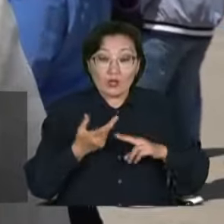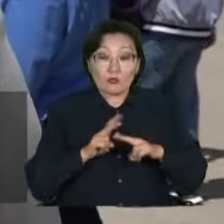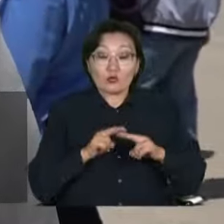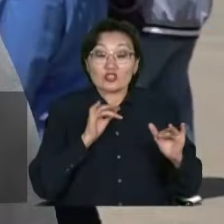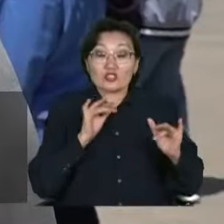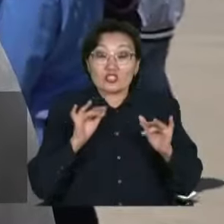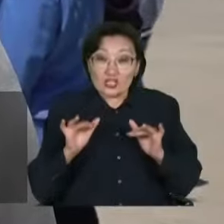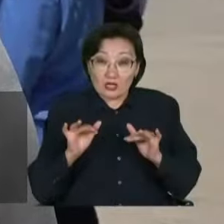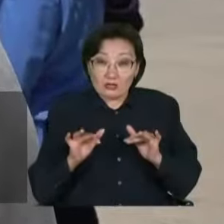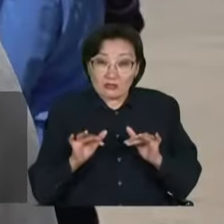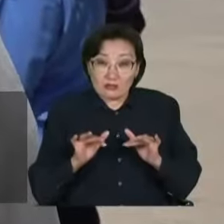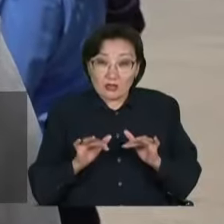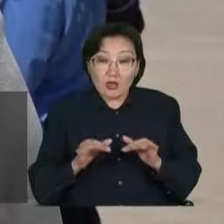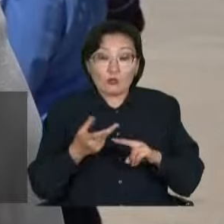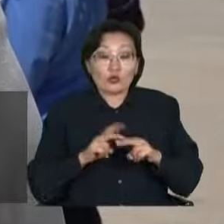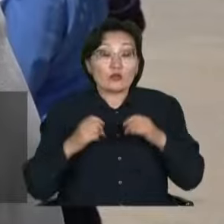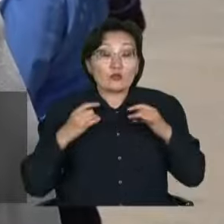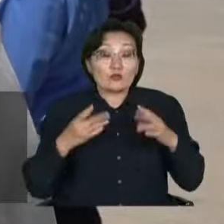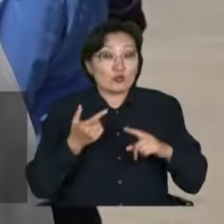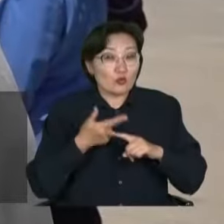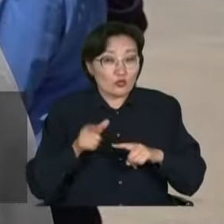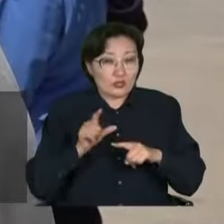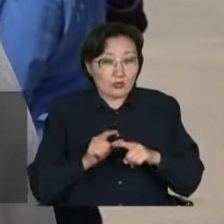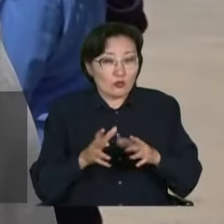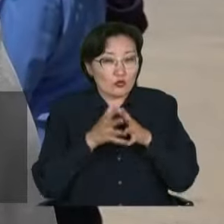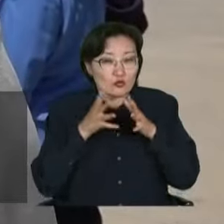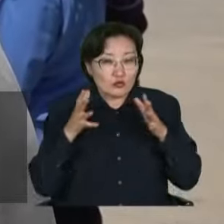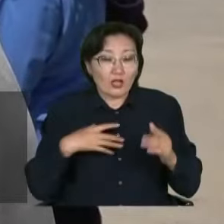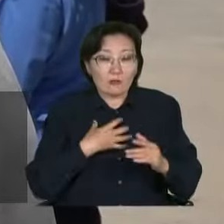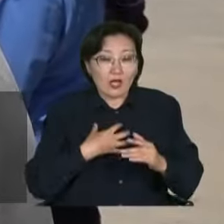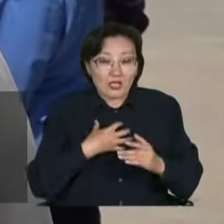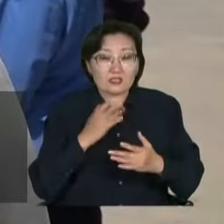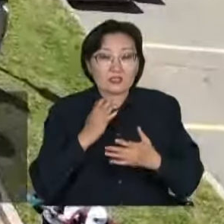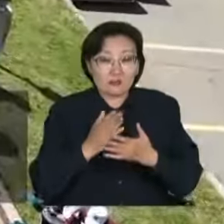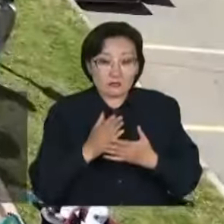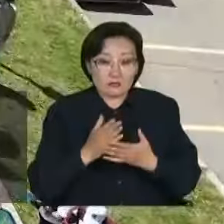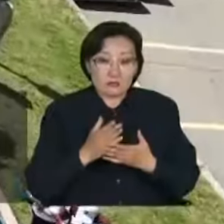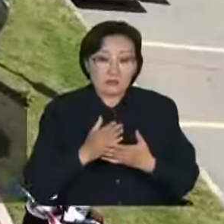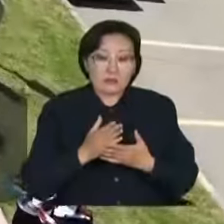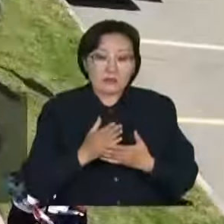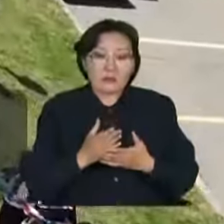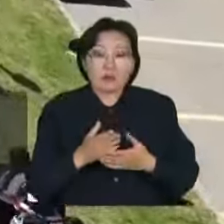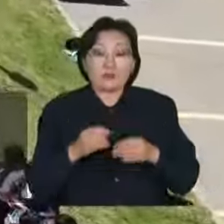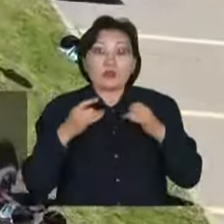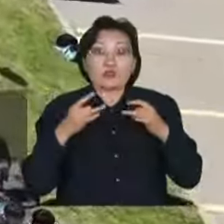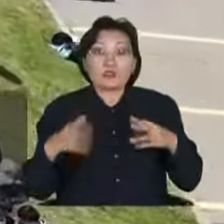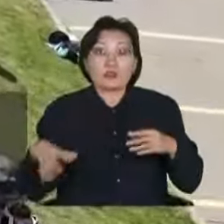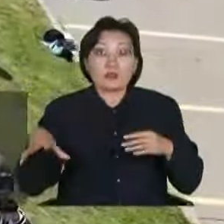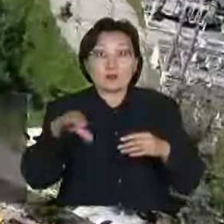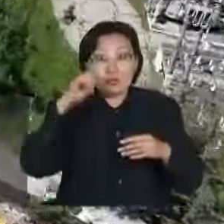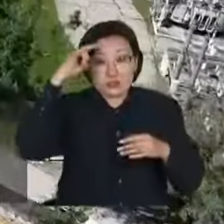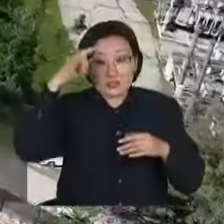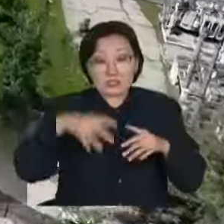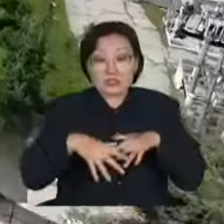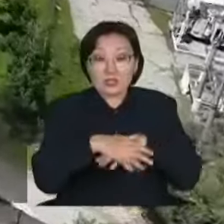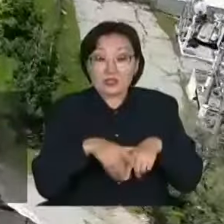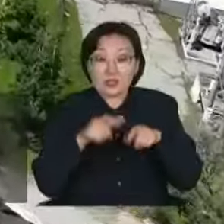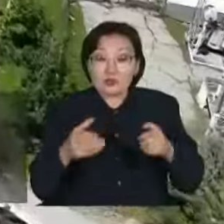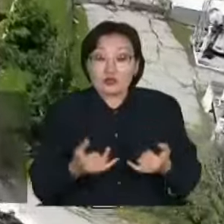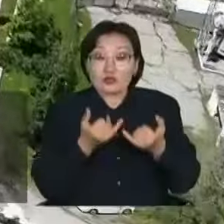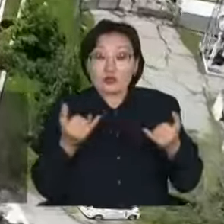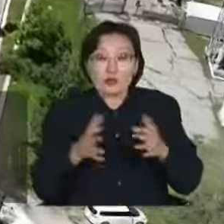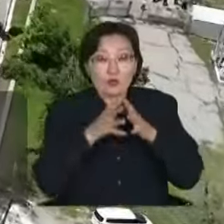бұл мереке өте үлкен, өте маңызды деп ойлаймын. Бүгінгі мына мейрам бүткіл қазақстандық үшін үлкен